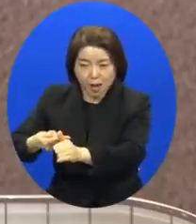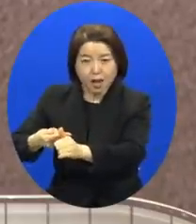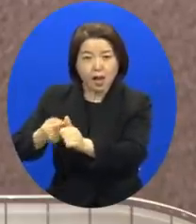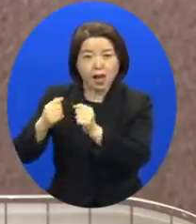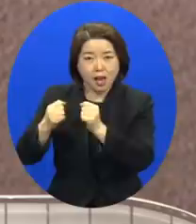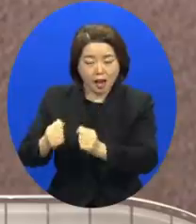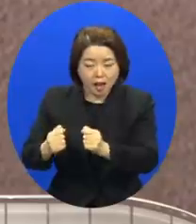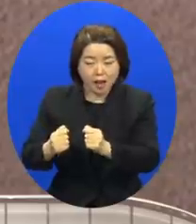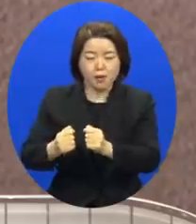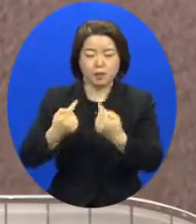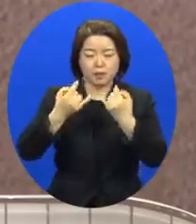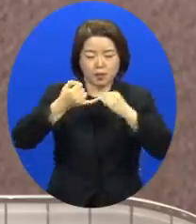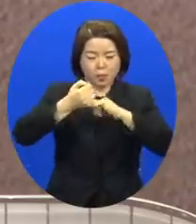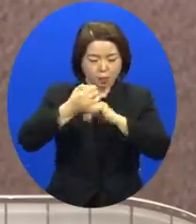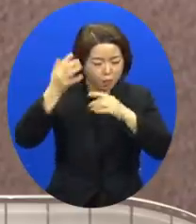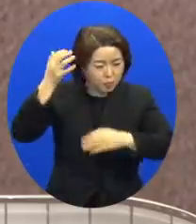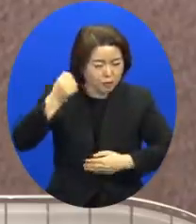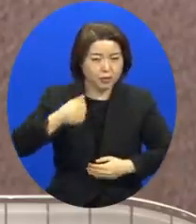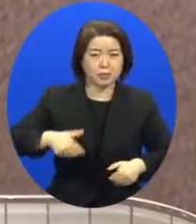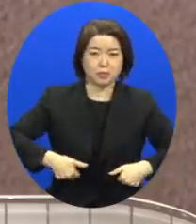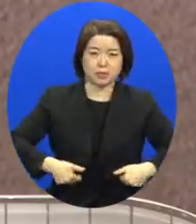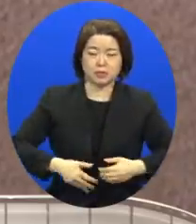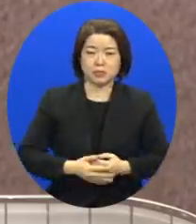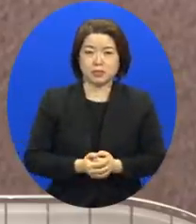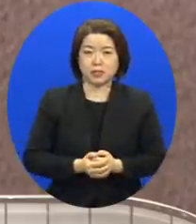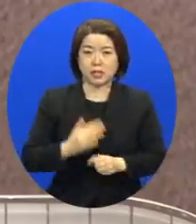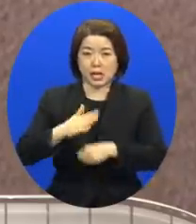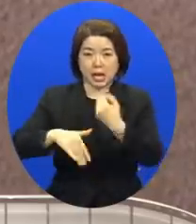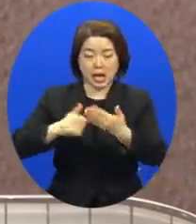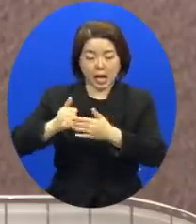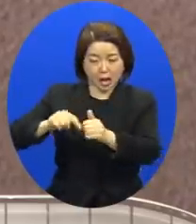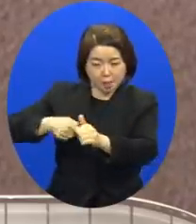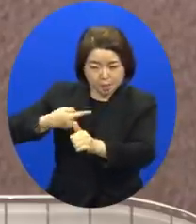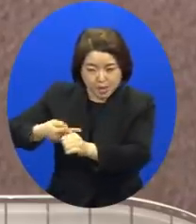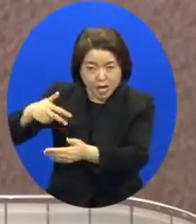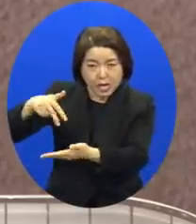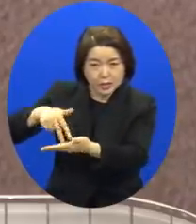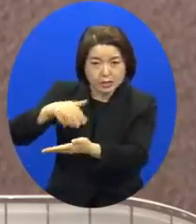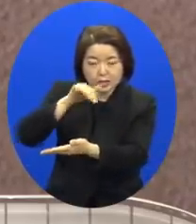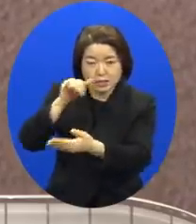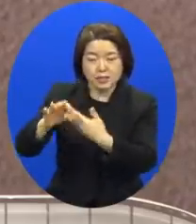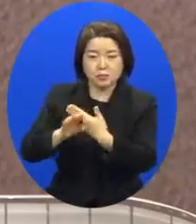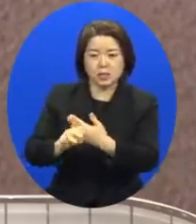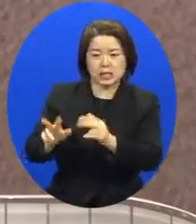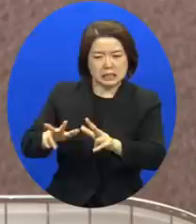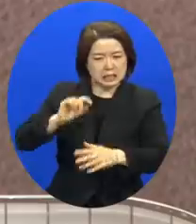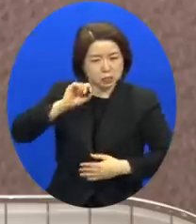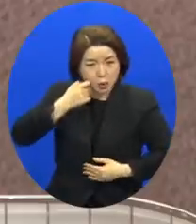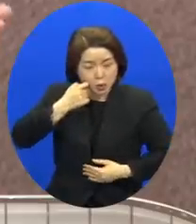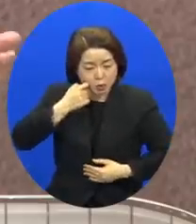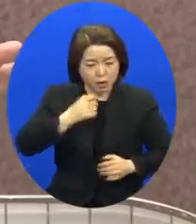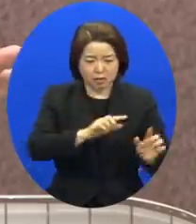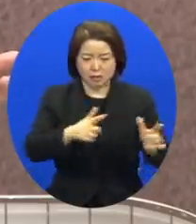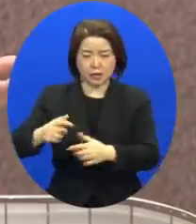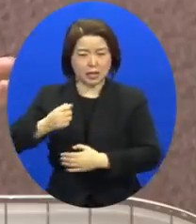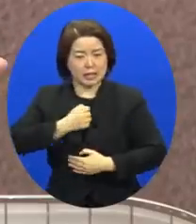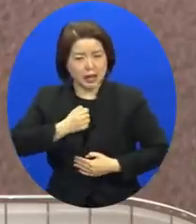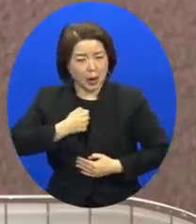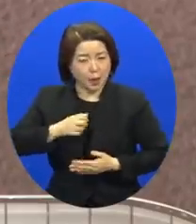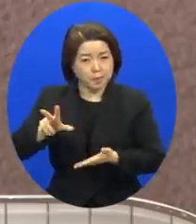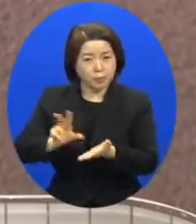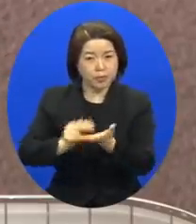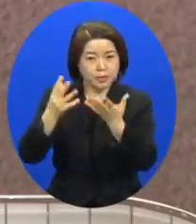합니다 하나님 편에 서면 지금 어려울 지라도 지금은 여러 가지로 답답한 문제가